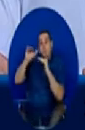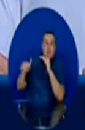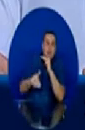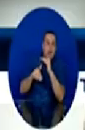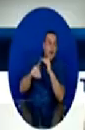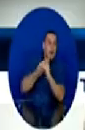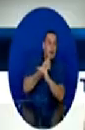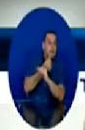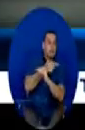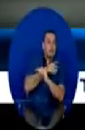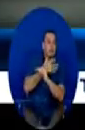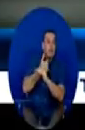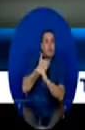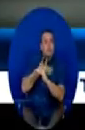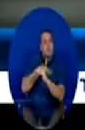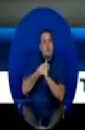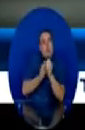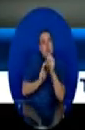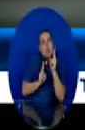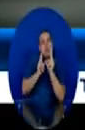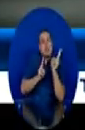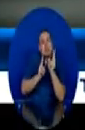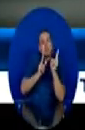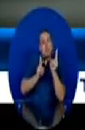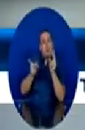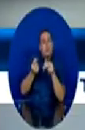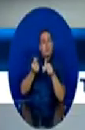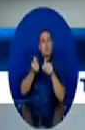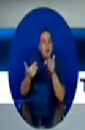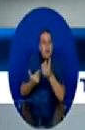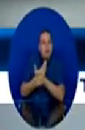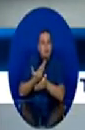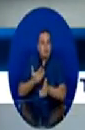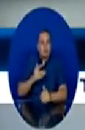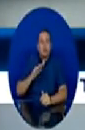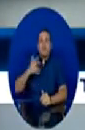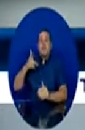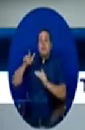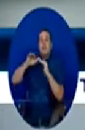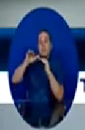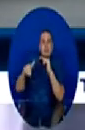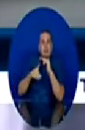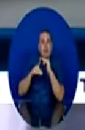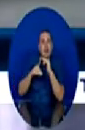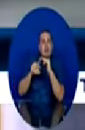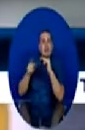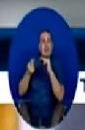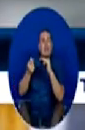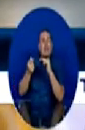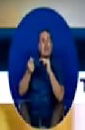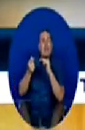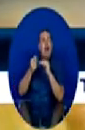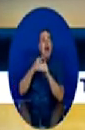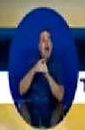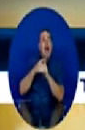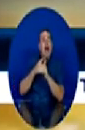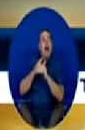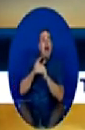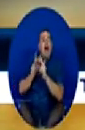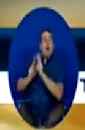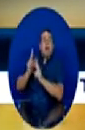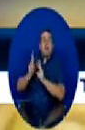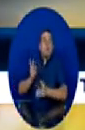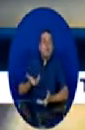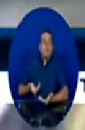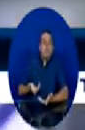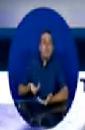שאם אני רוצה לכרות מטבע חדש. אז מה יקרה בשוק רגע שזה מתחת למחיר ההפקה? כן, כן, אבל קודם כל,